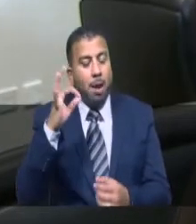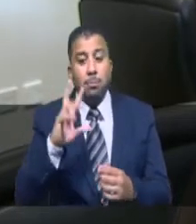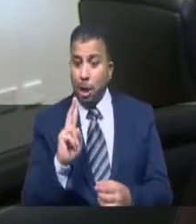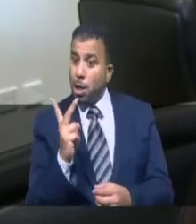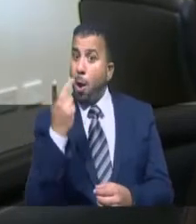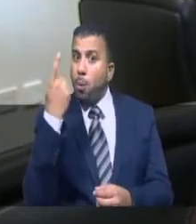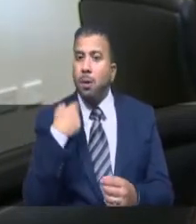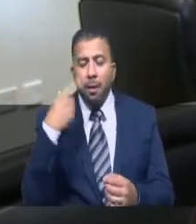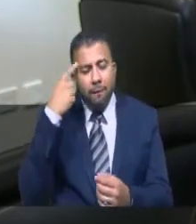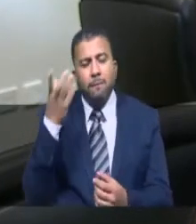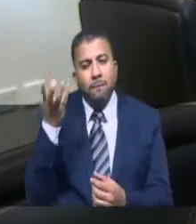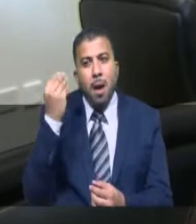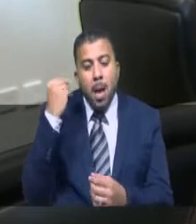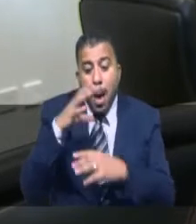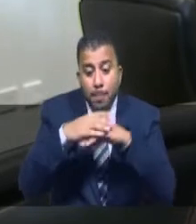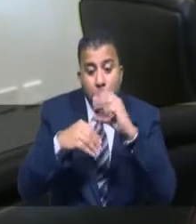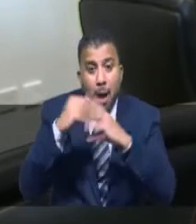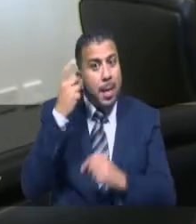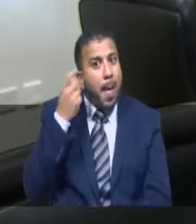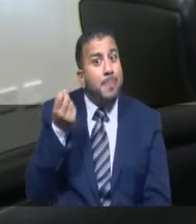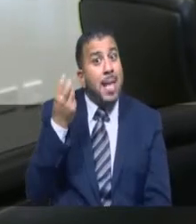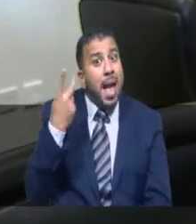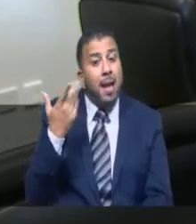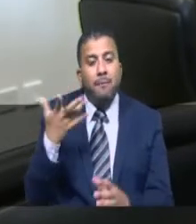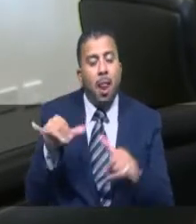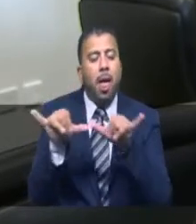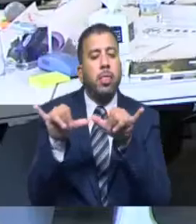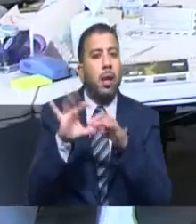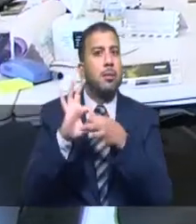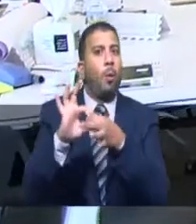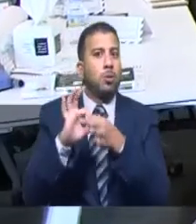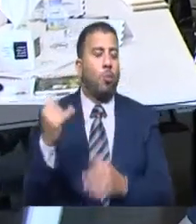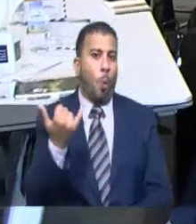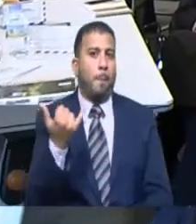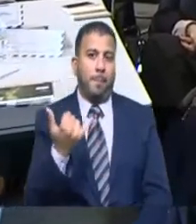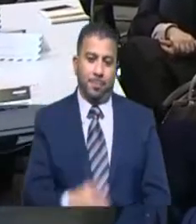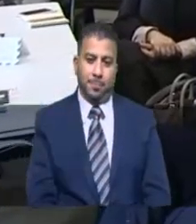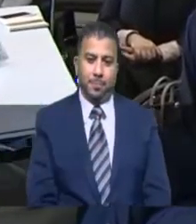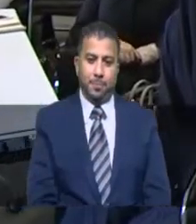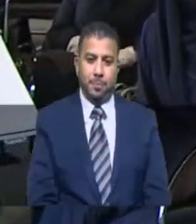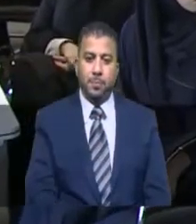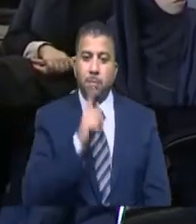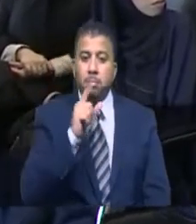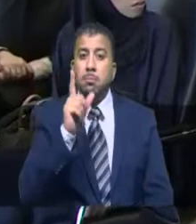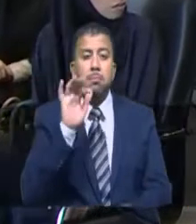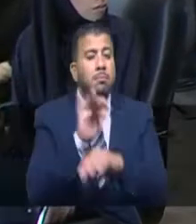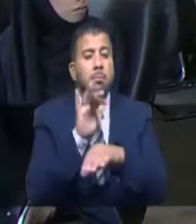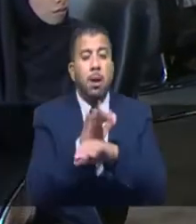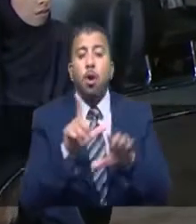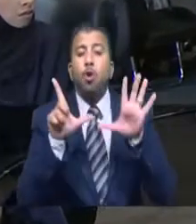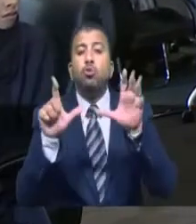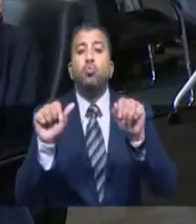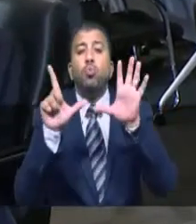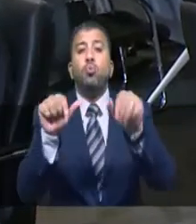طورتنا وعلمتنا كيف تكون مهاراتنا إبداعية في قنوات التواصل الاجتماعي المختلفة. الورش التي تستمر لمدة أسبوعين